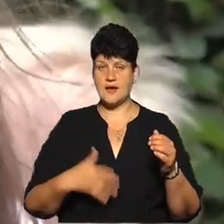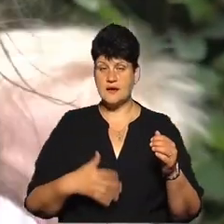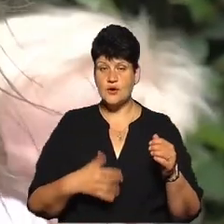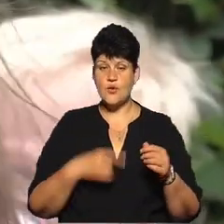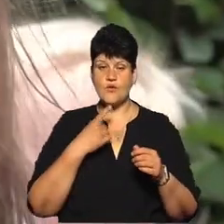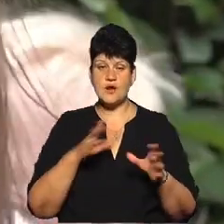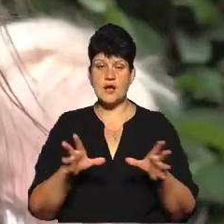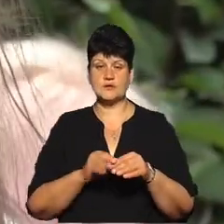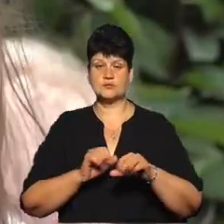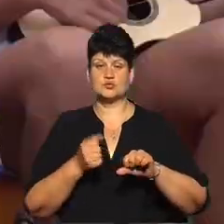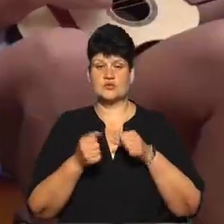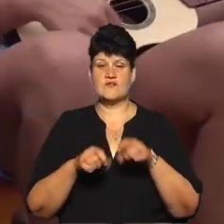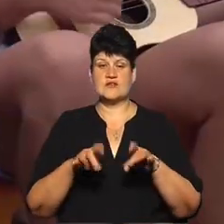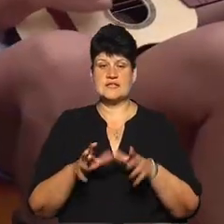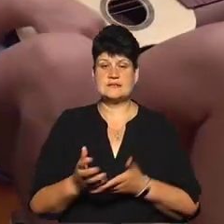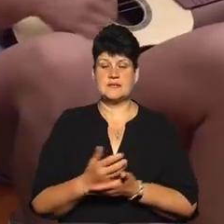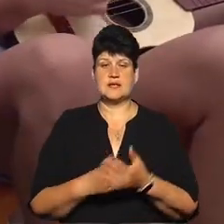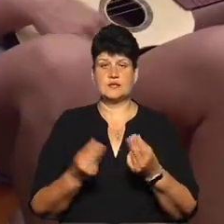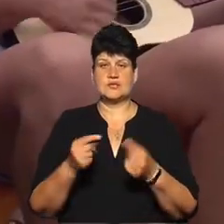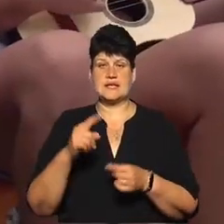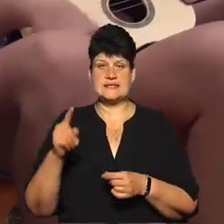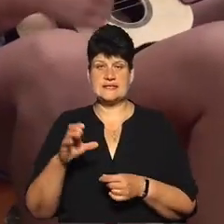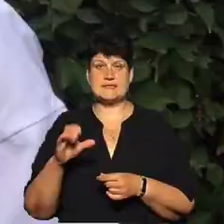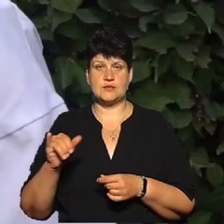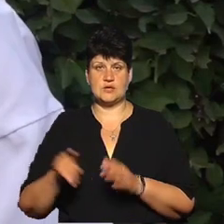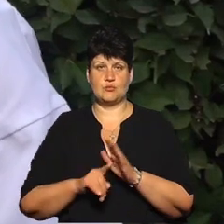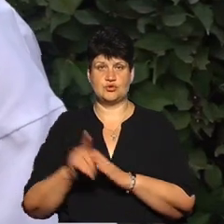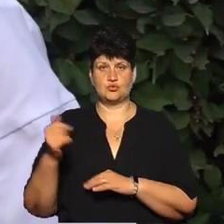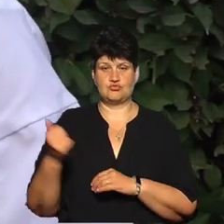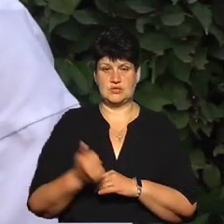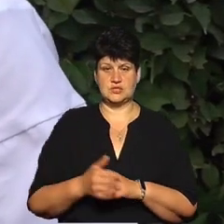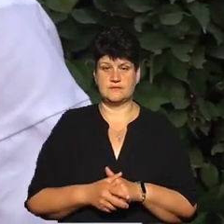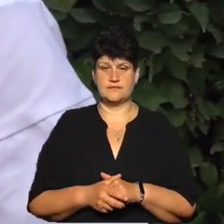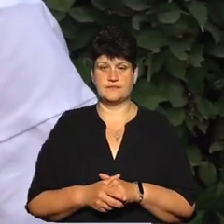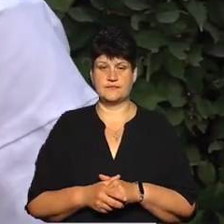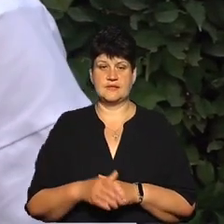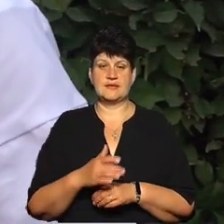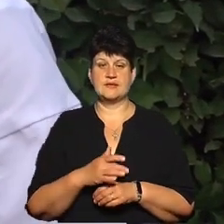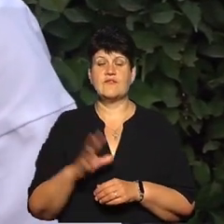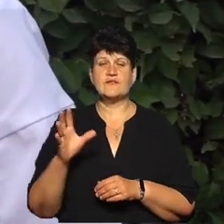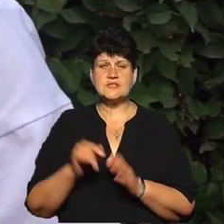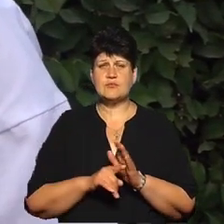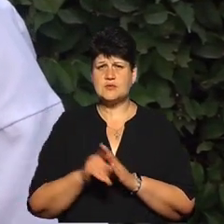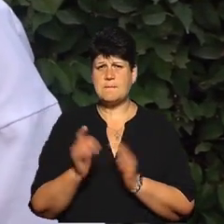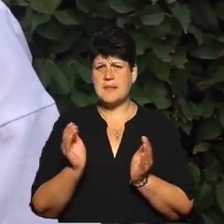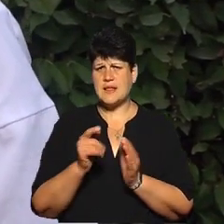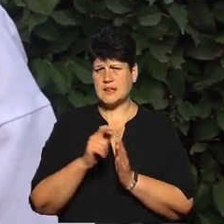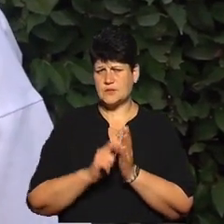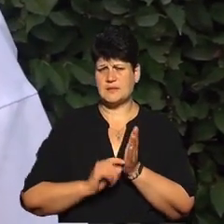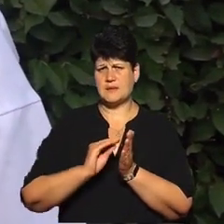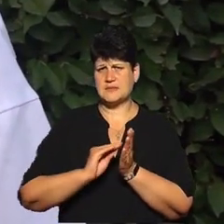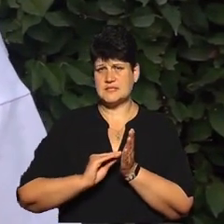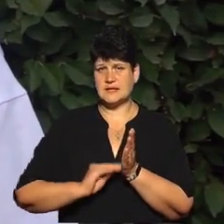друзями вирішили збирати гроші для ЗСУ на початку тижня. Все це почалося з маленького листочка, ми там написали на підтримку